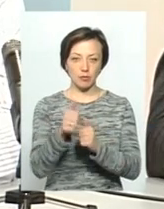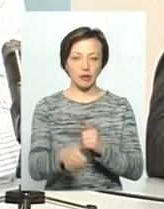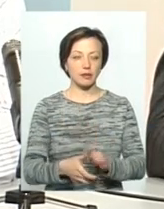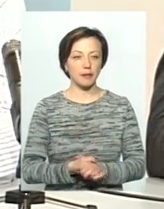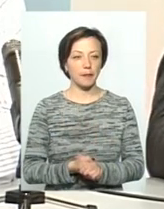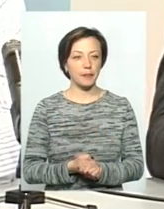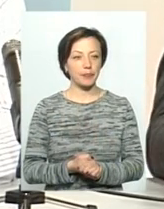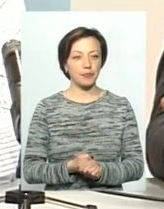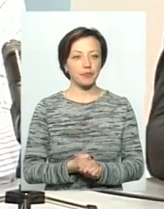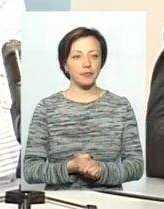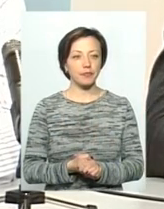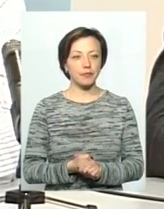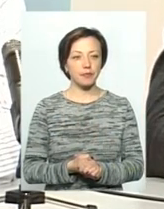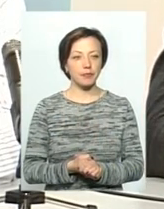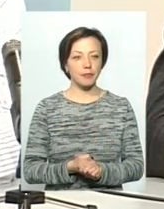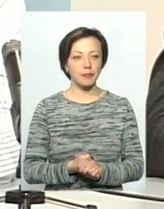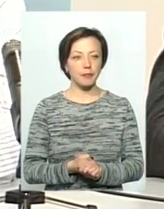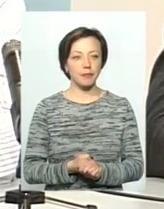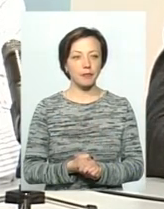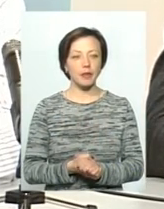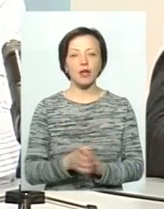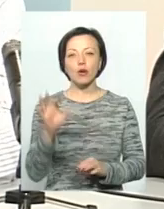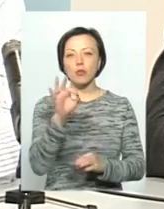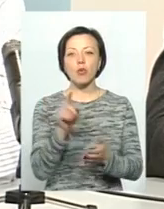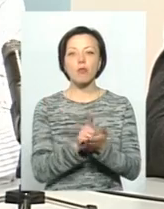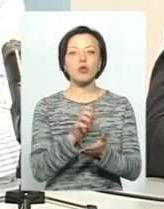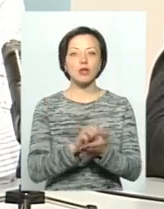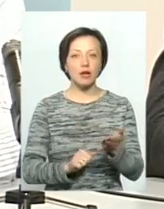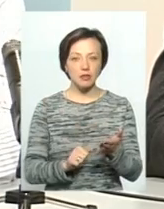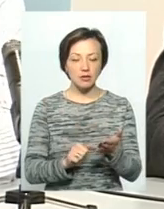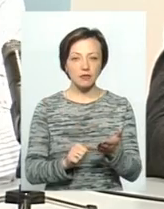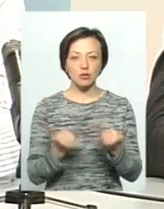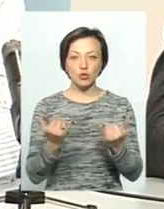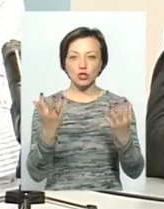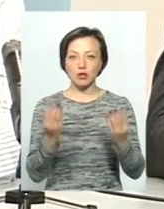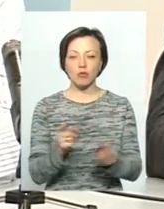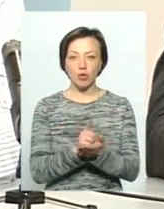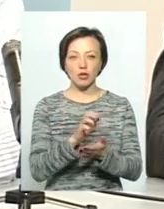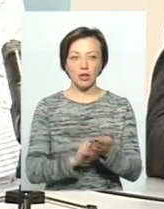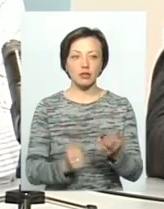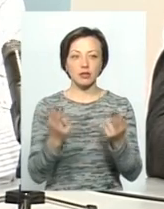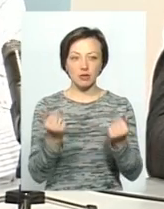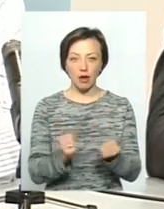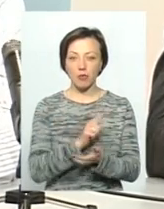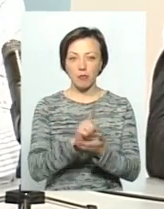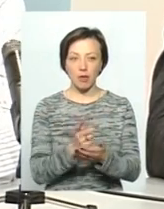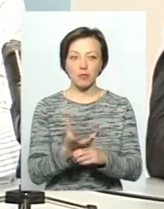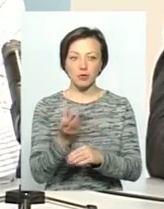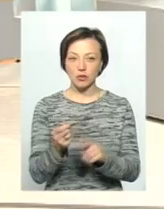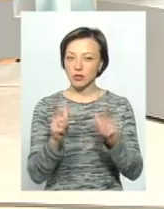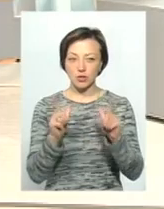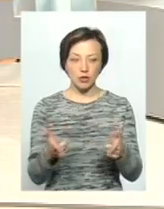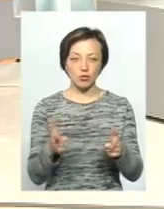швидше рухатись. Що мішає, що касається податків, на сьогоднішній день от, податки дійсно, да, ми маємо платити. Я